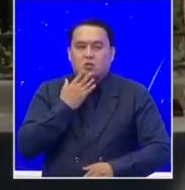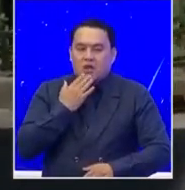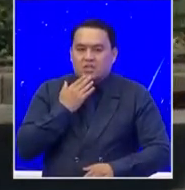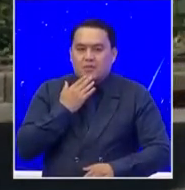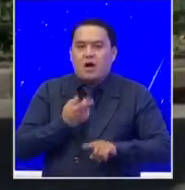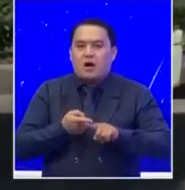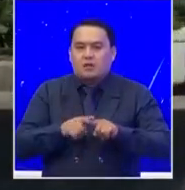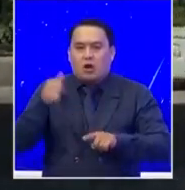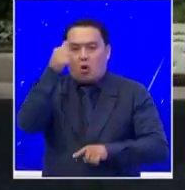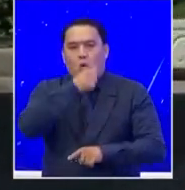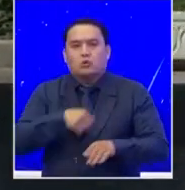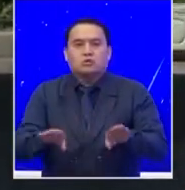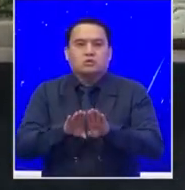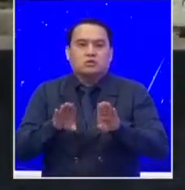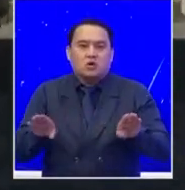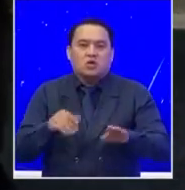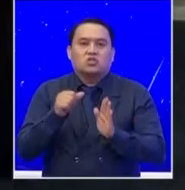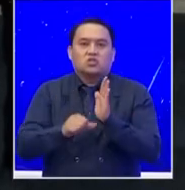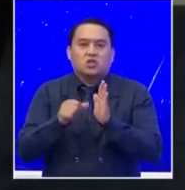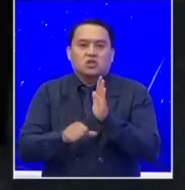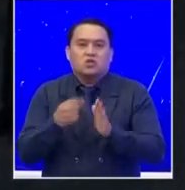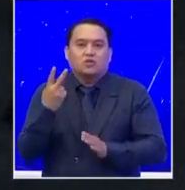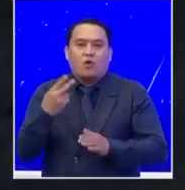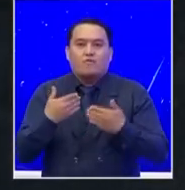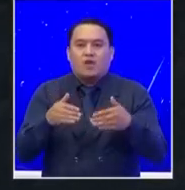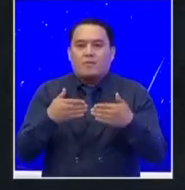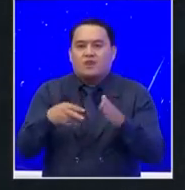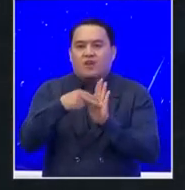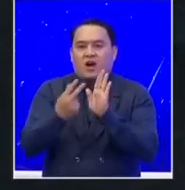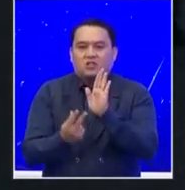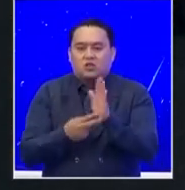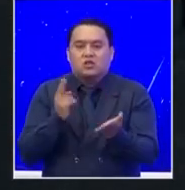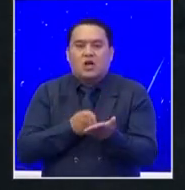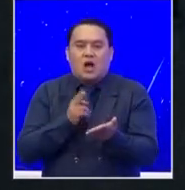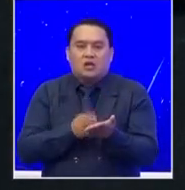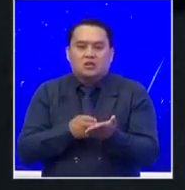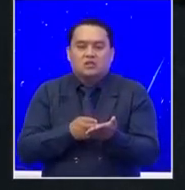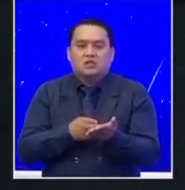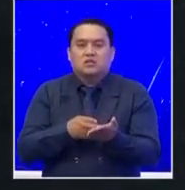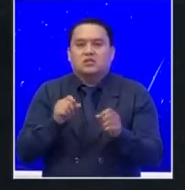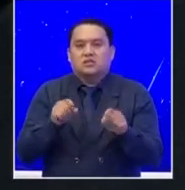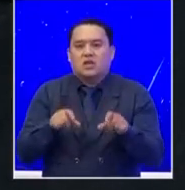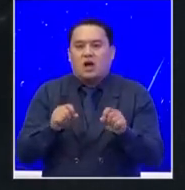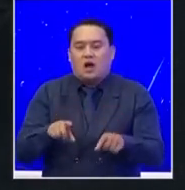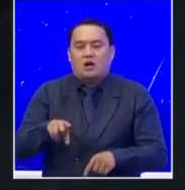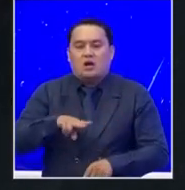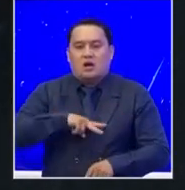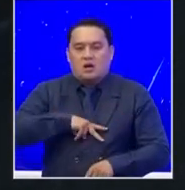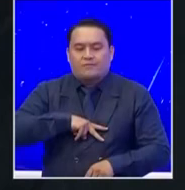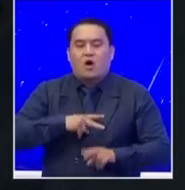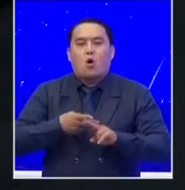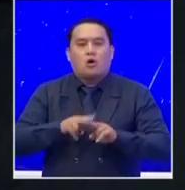И этот год не стал исключением. Из 62 выпускников 18 подтвердили знак Алтын-Бельге, и